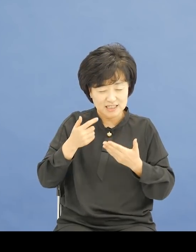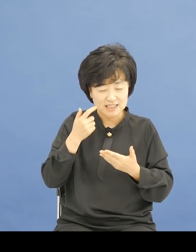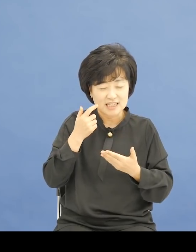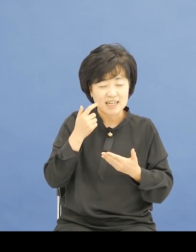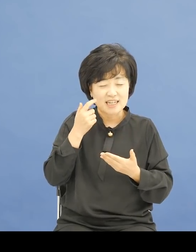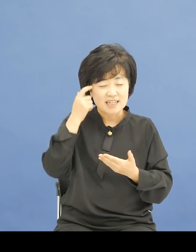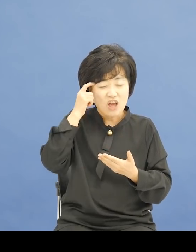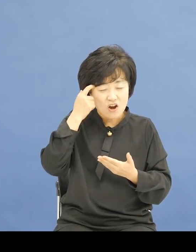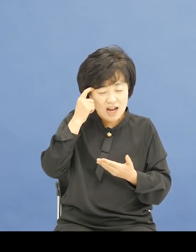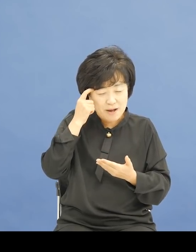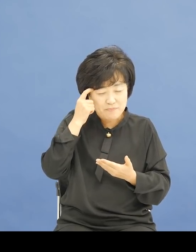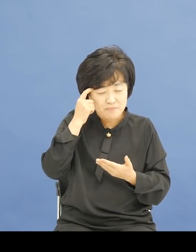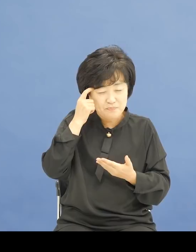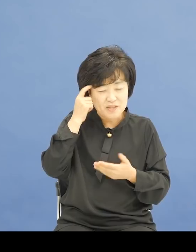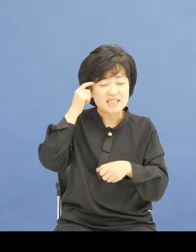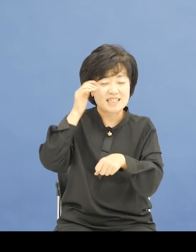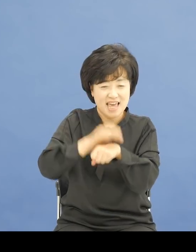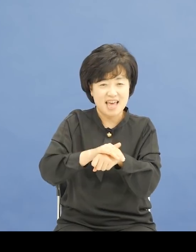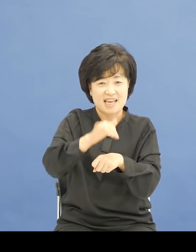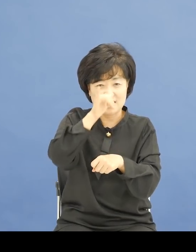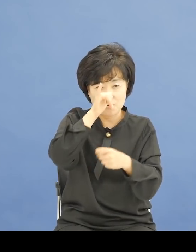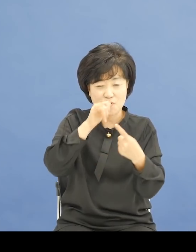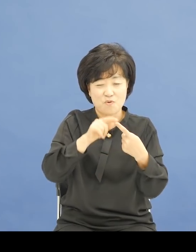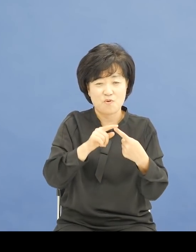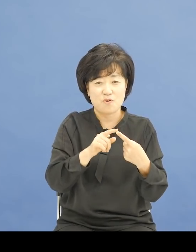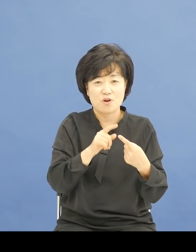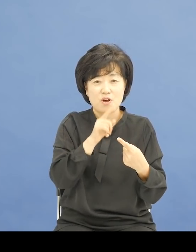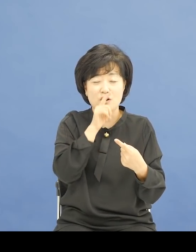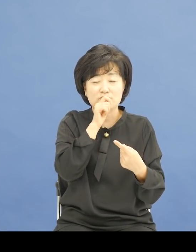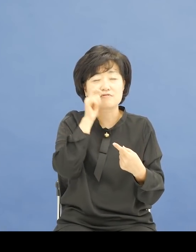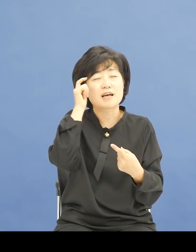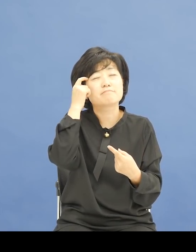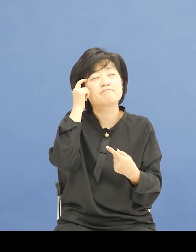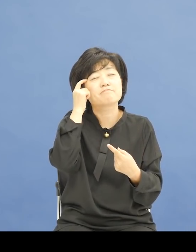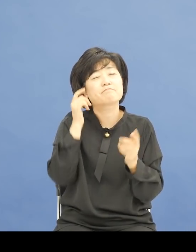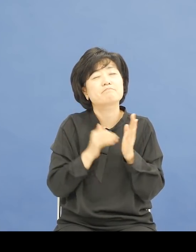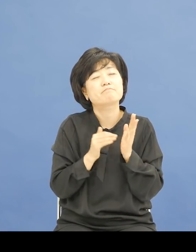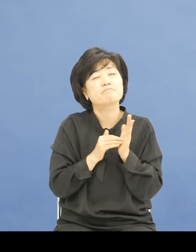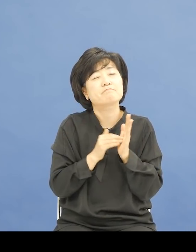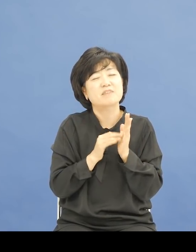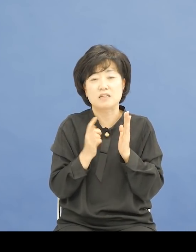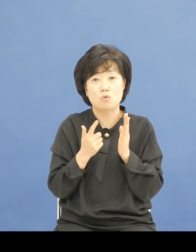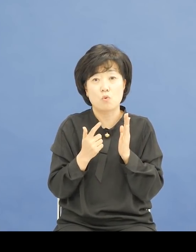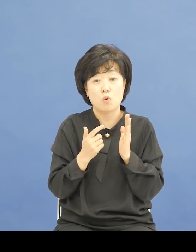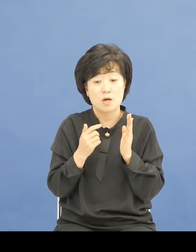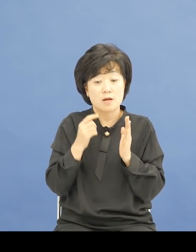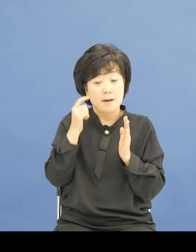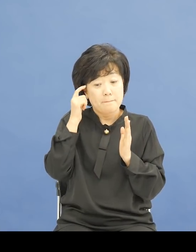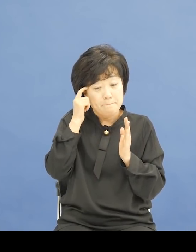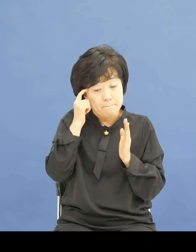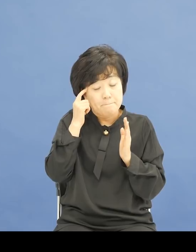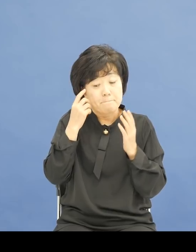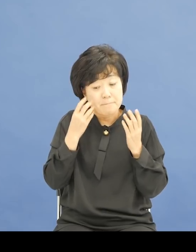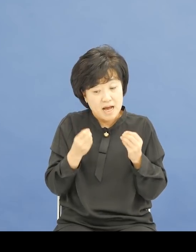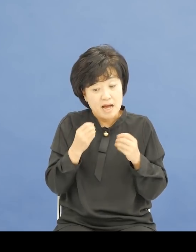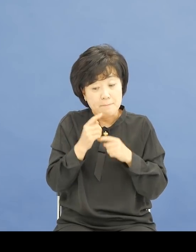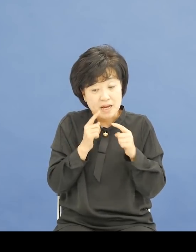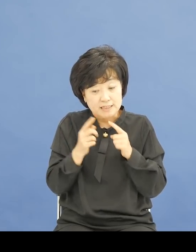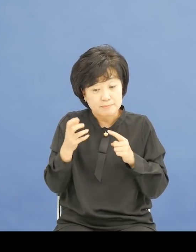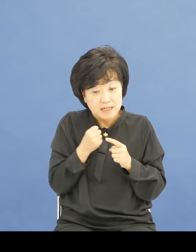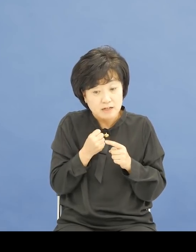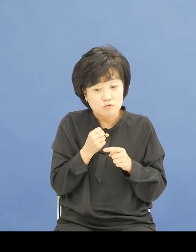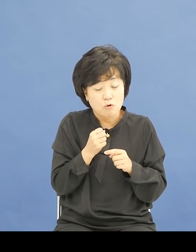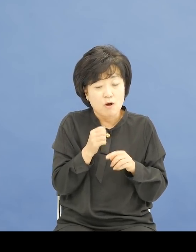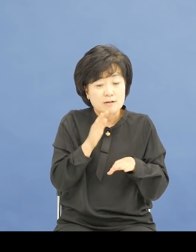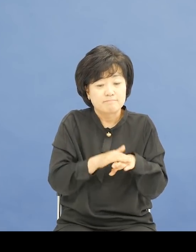주시는 그 영감과 지혜가 있고, 그 말씀을 내가 묵상을 위한 묵상이 아니라 묵상된 말씀을 내 삶 속에서 살아내는 과정이 필요하지